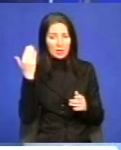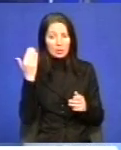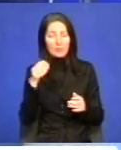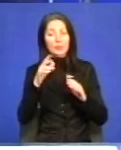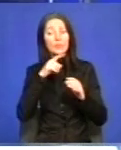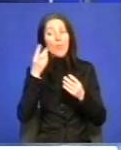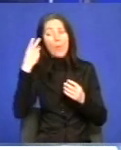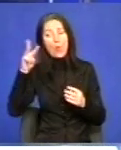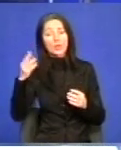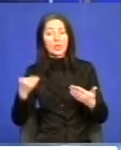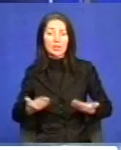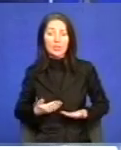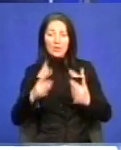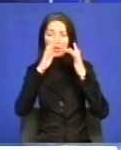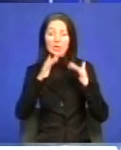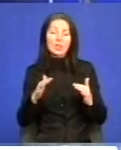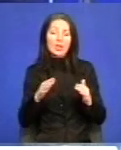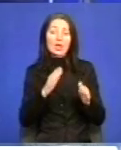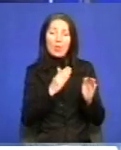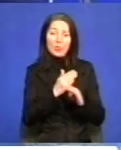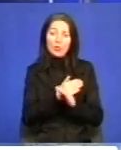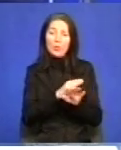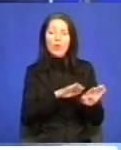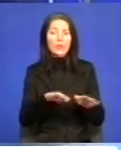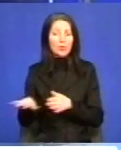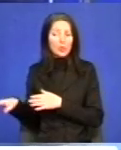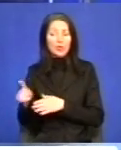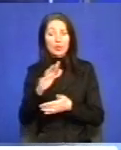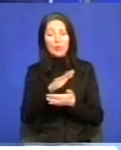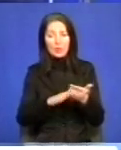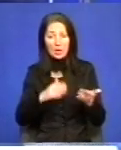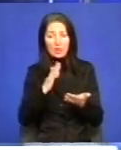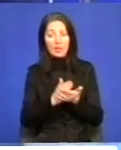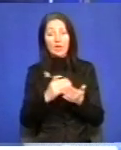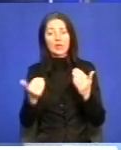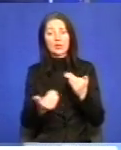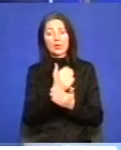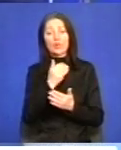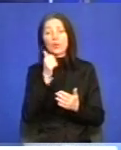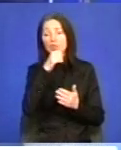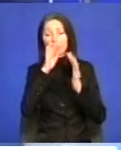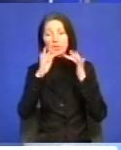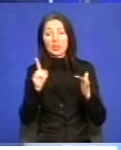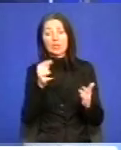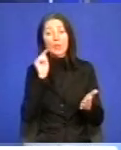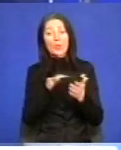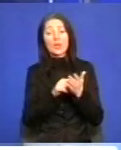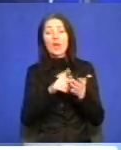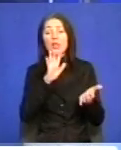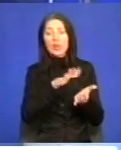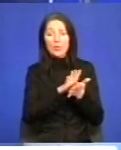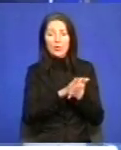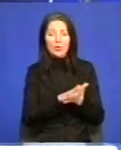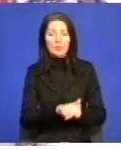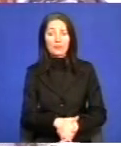живі ялинки в оселях поступово відходить. Що далі відбувається із новорічним символом і чи потрапляє він на звалище? Про це у сюжеті.